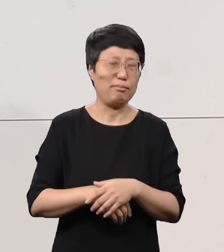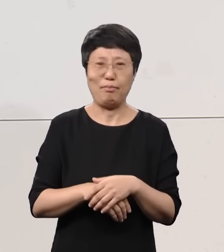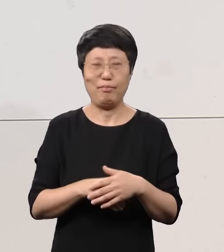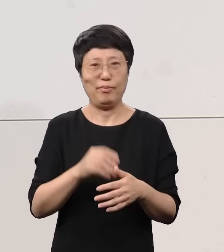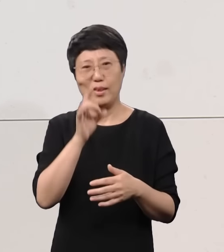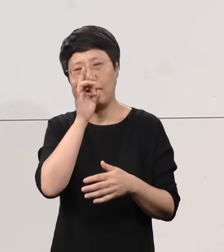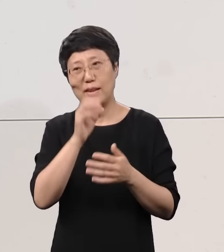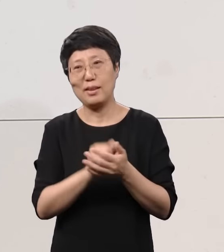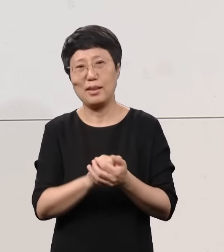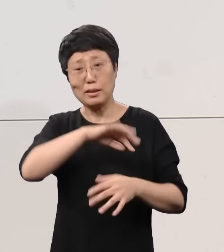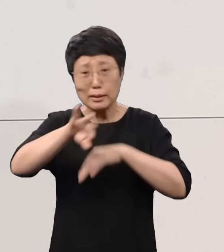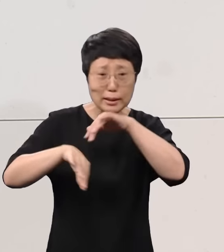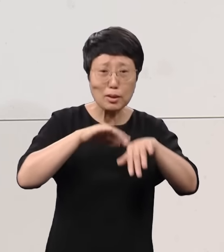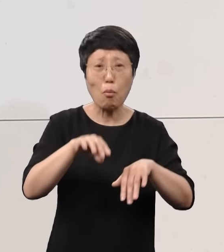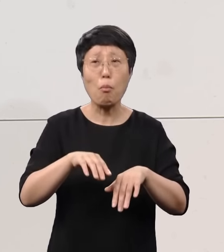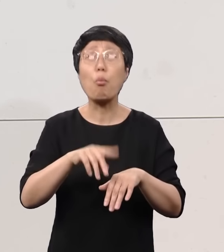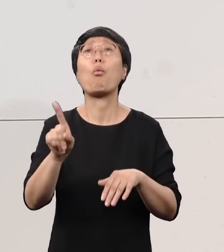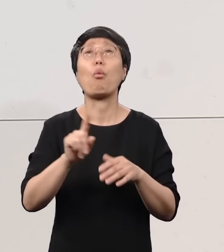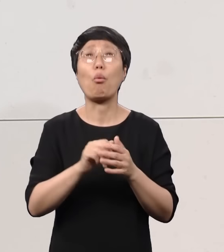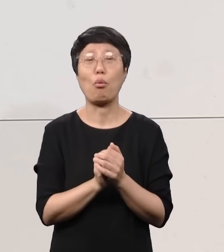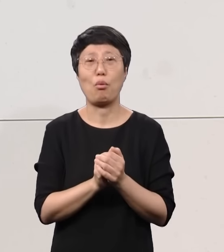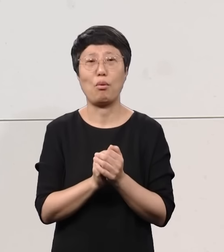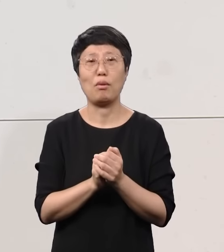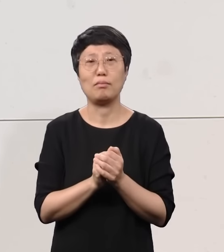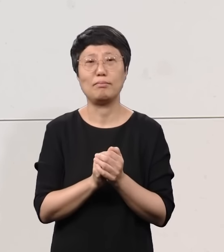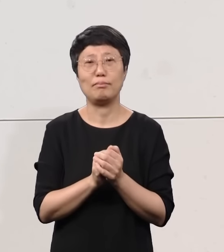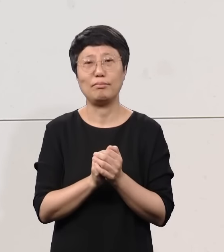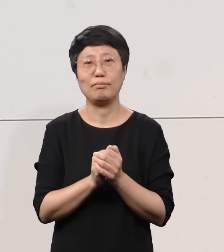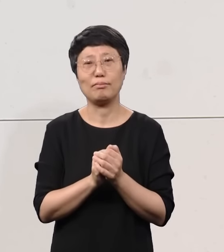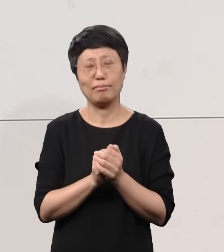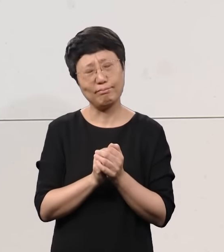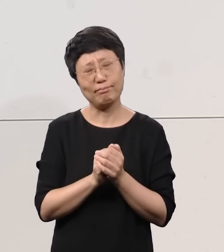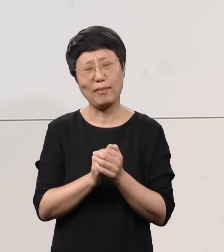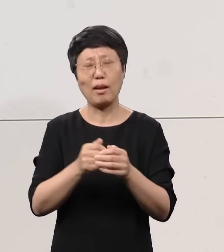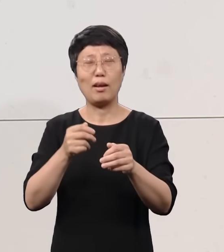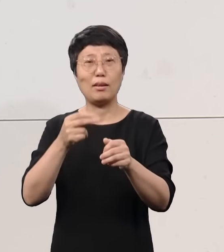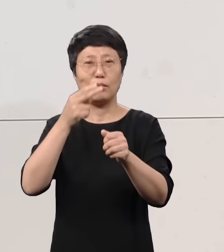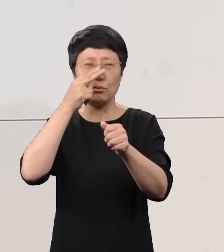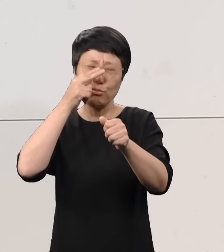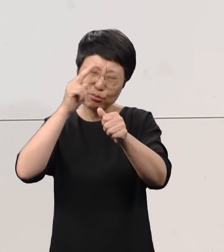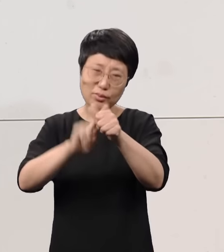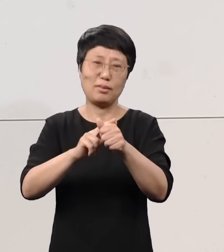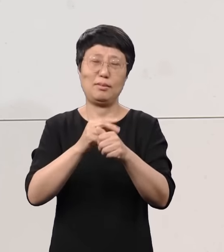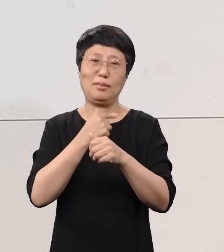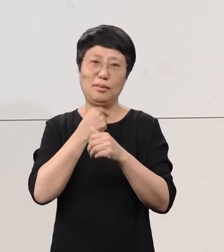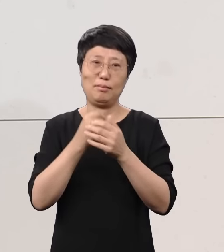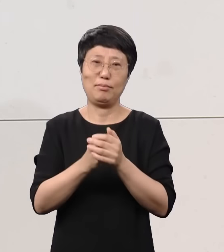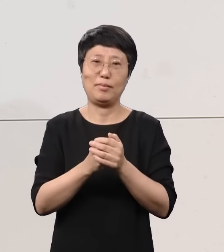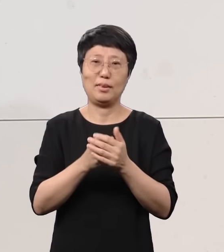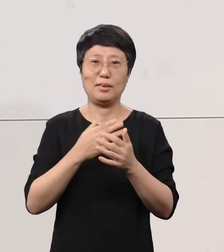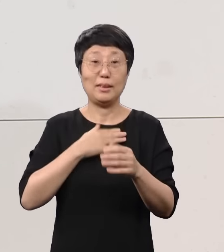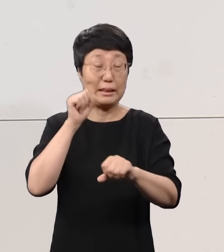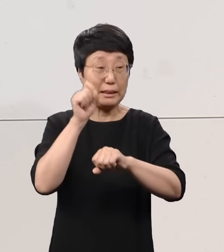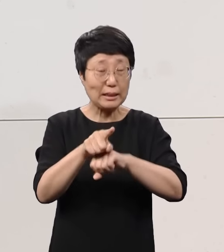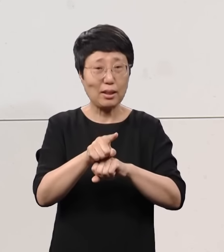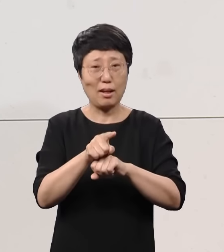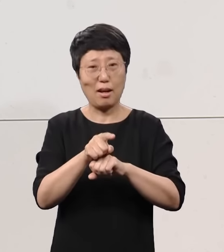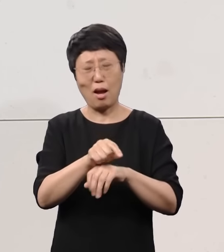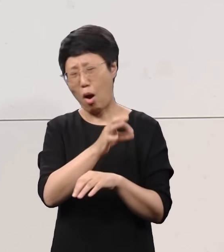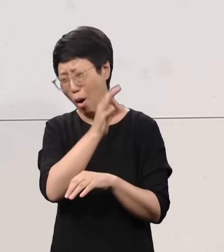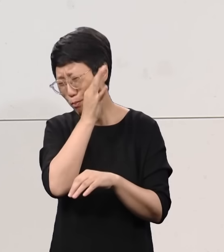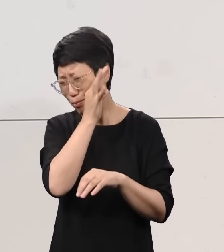생각할 수 있겠지만 한번 도전해 보고 싶습니다 부끄럼도 많고 겁도 많은데